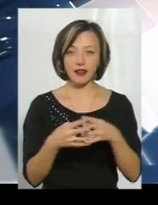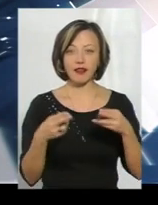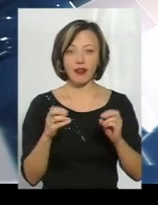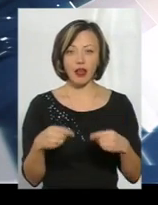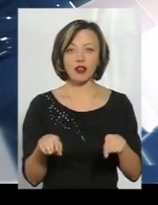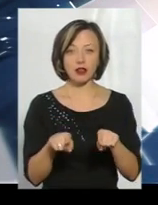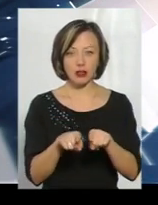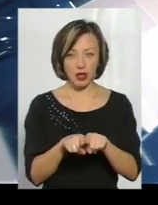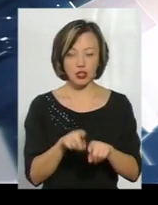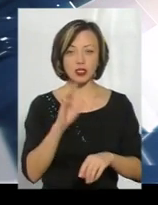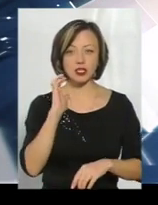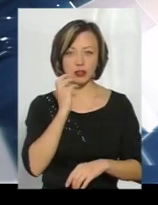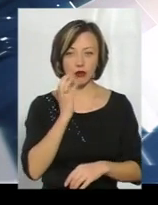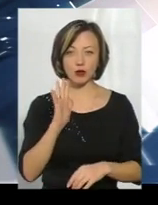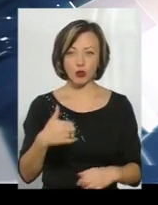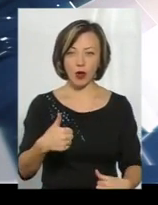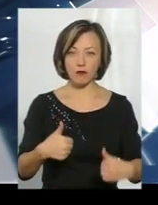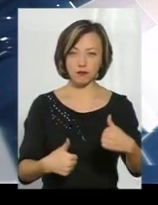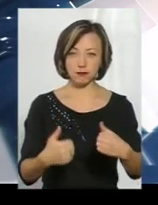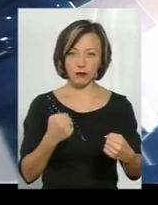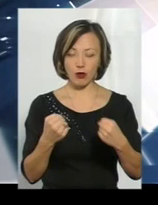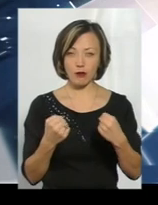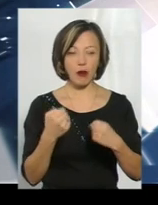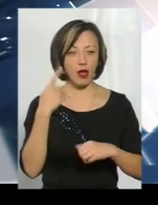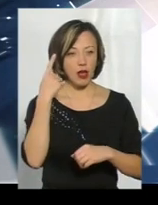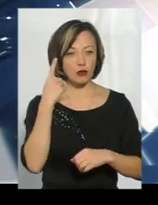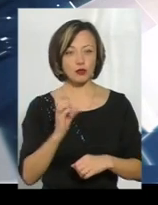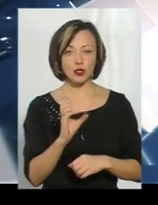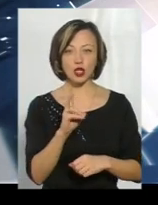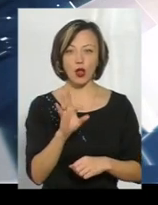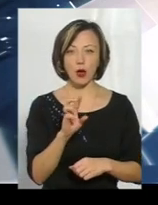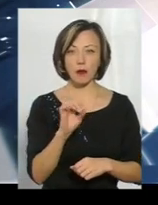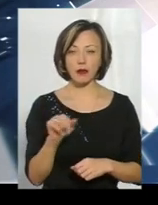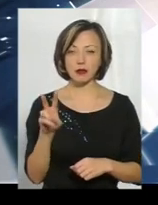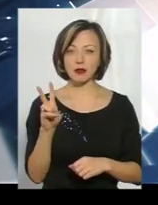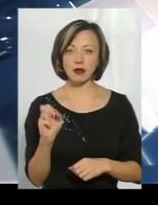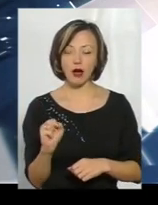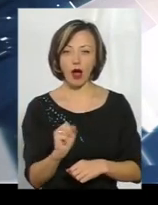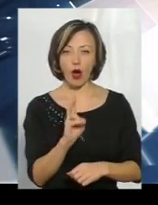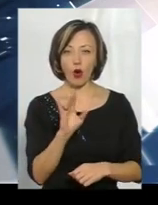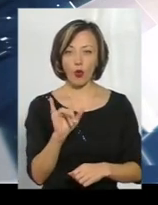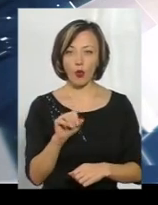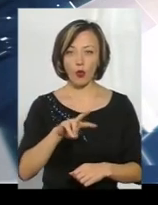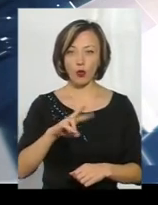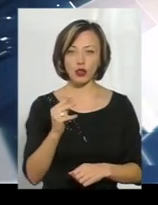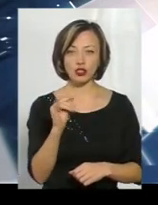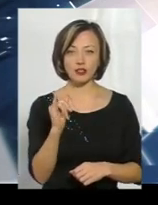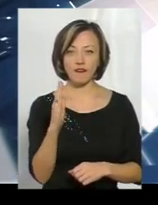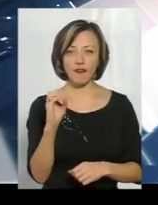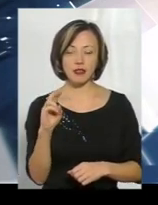теж досить серйозна буде конкуренція. Зокрема, я думаю, що Слобідко-Ключевецькій сільській об'єднаній